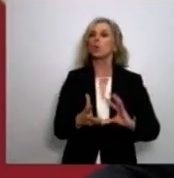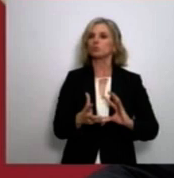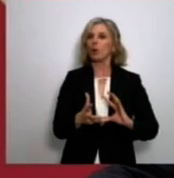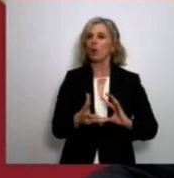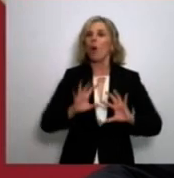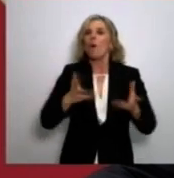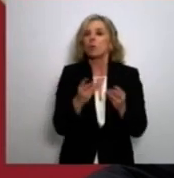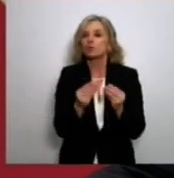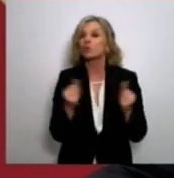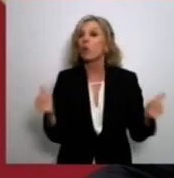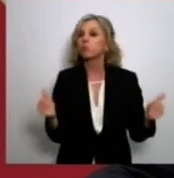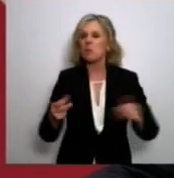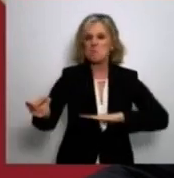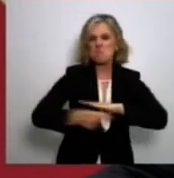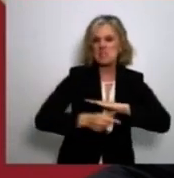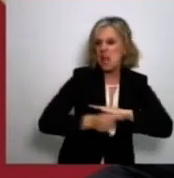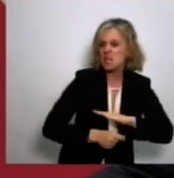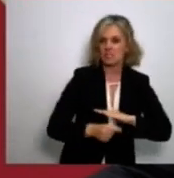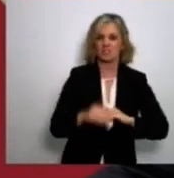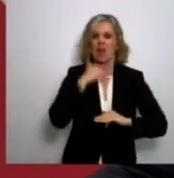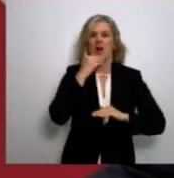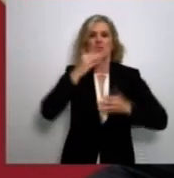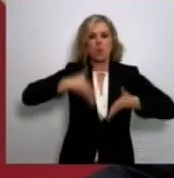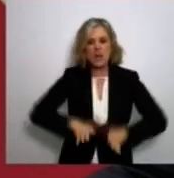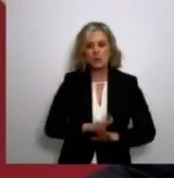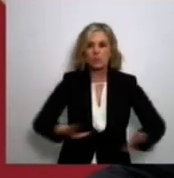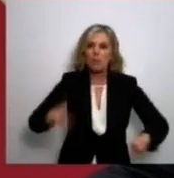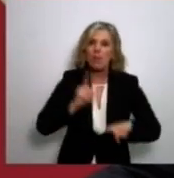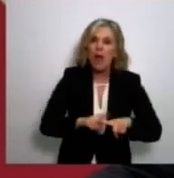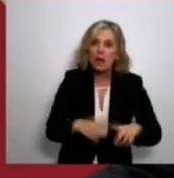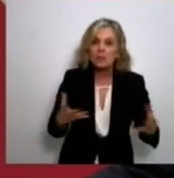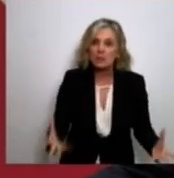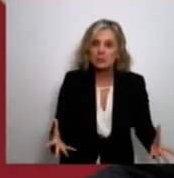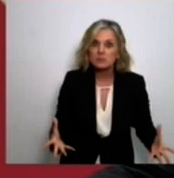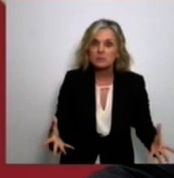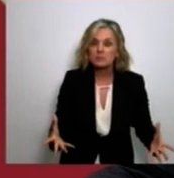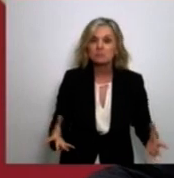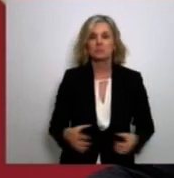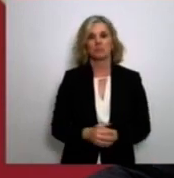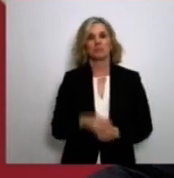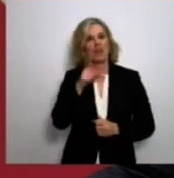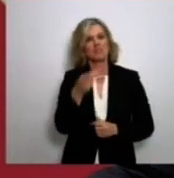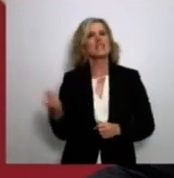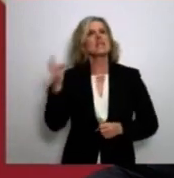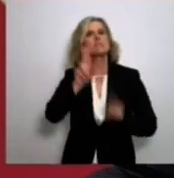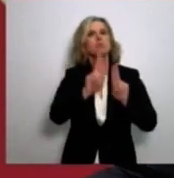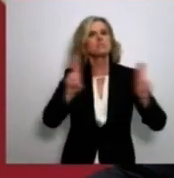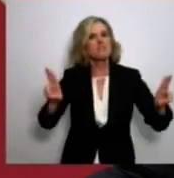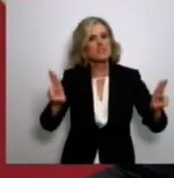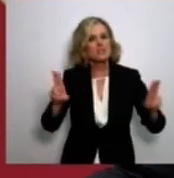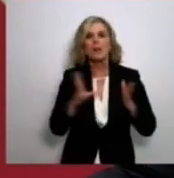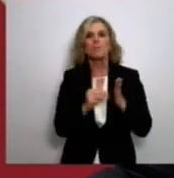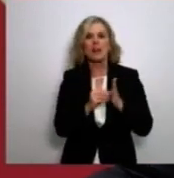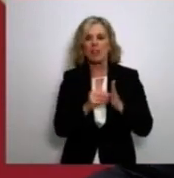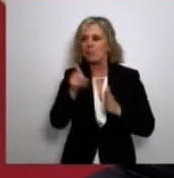με διάφορους τύπους οι οποίοι δεν έχουν καμία σχέση με την Ελλάδα, τους οποίους τους βάζουν στα ψηφοδέλτια τους. Να ξεχάσουμε τον κύριο